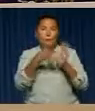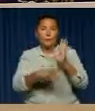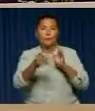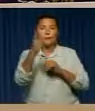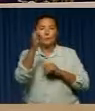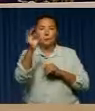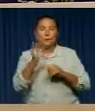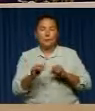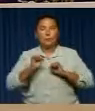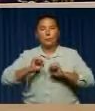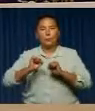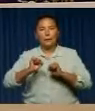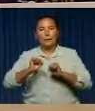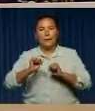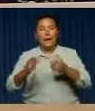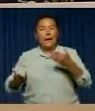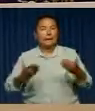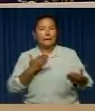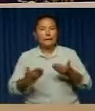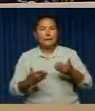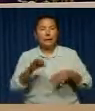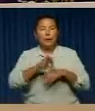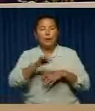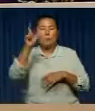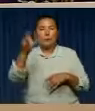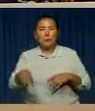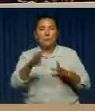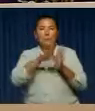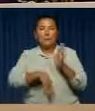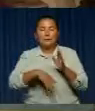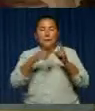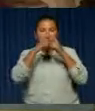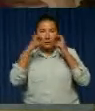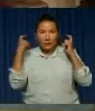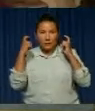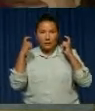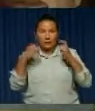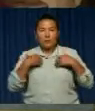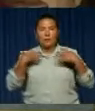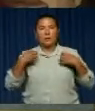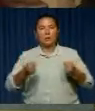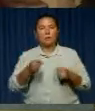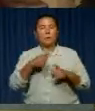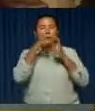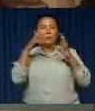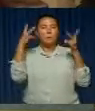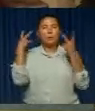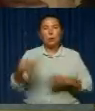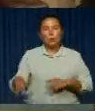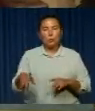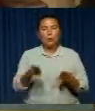95-100%-ға өзін қорғайды. Ал егер ауру науқас бетпердемен жүріп, мен саумын, маған бетперден қажеті жоқ